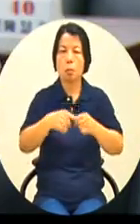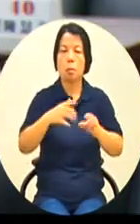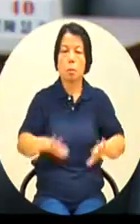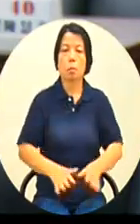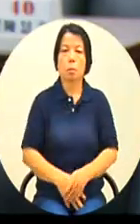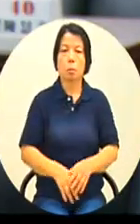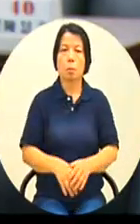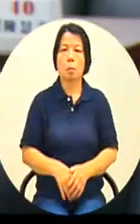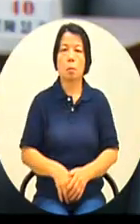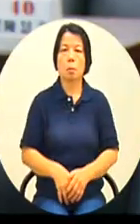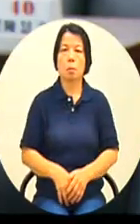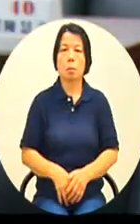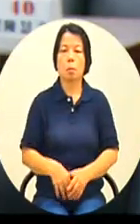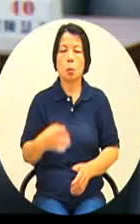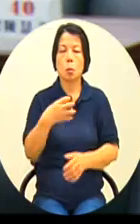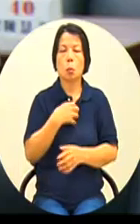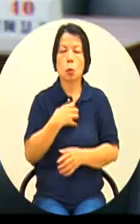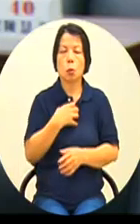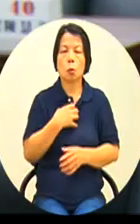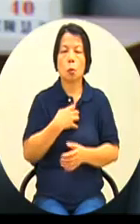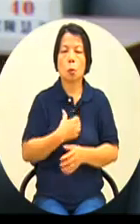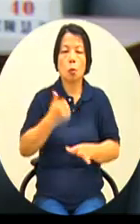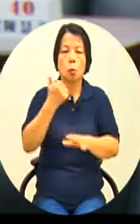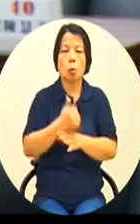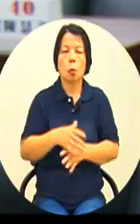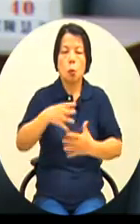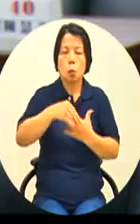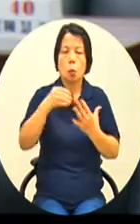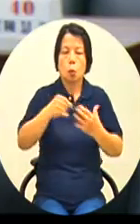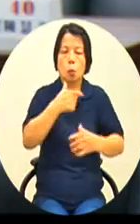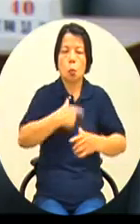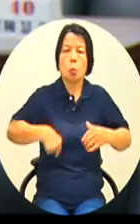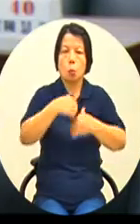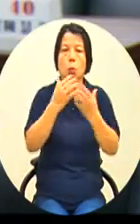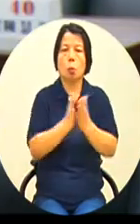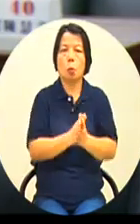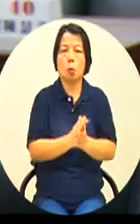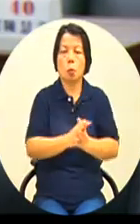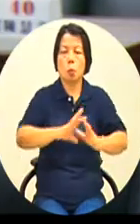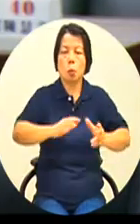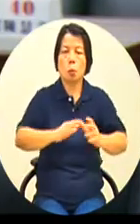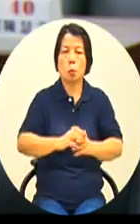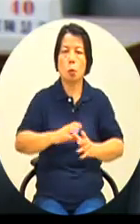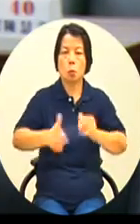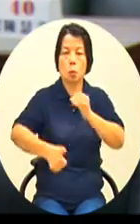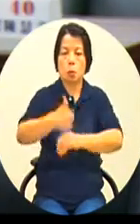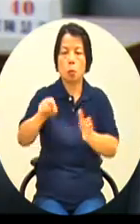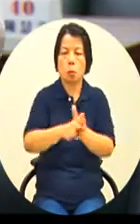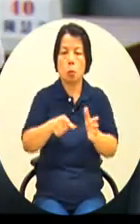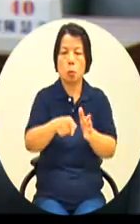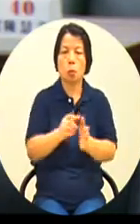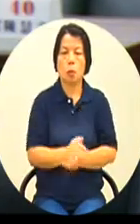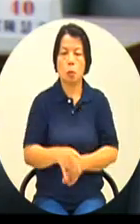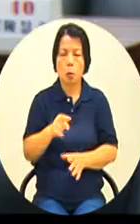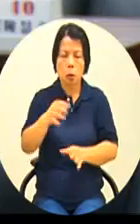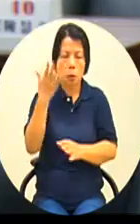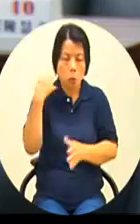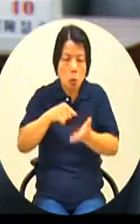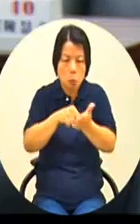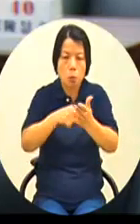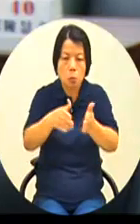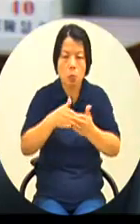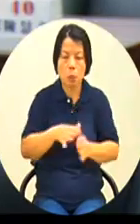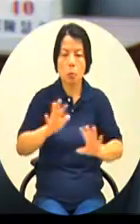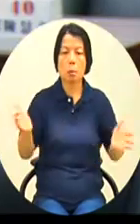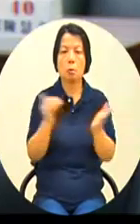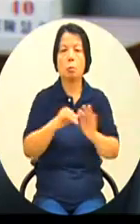义选总统的时阵，副总统时讲100块人里面完成，到即人听着，有听着声，